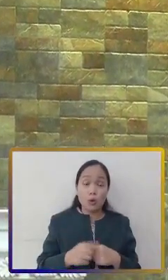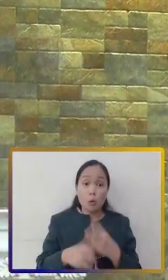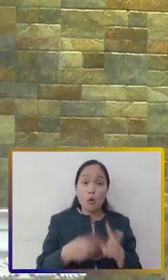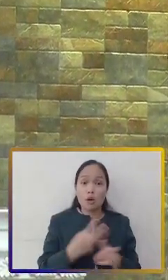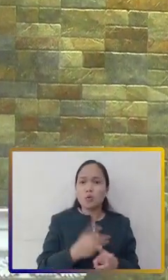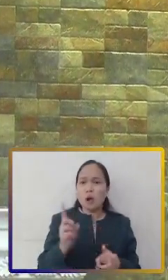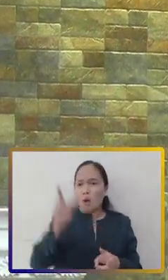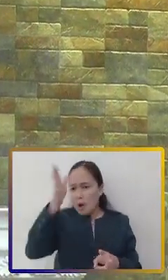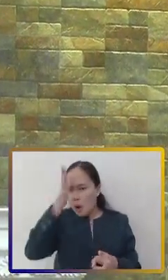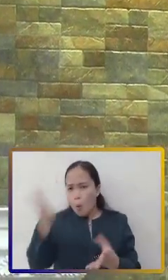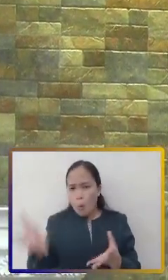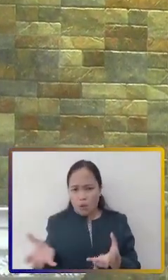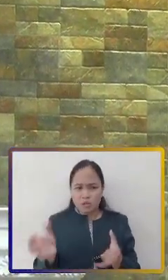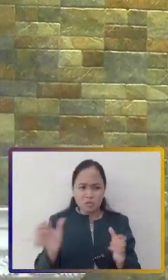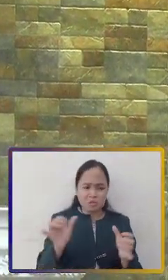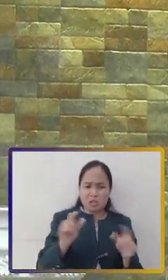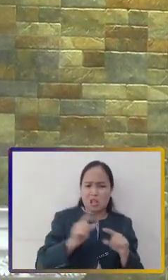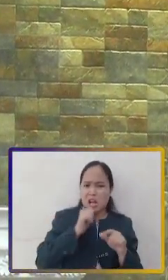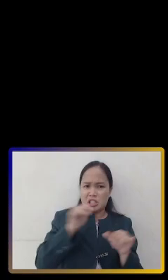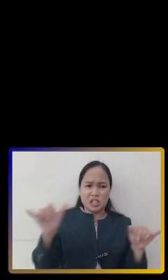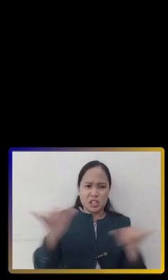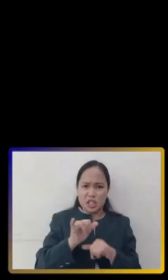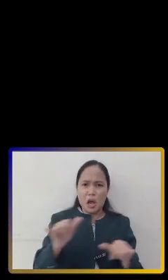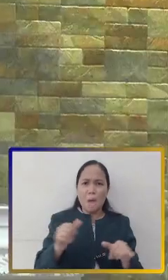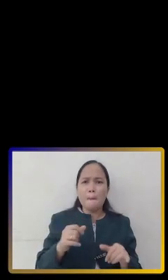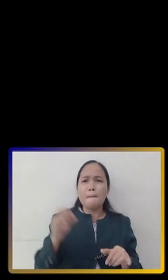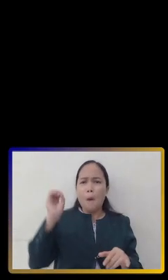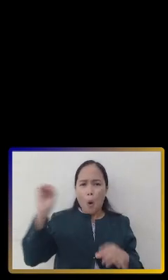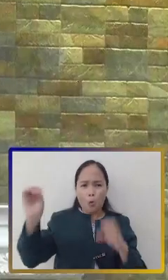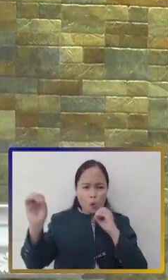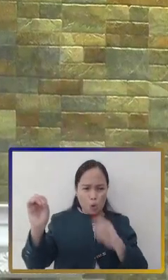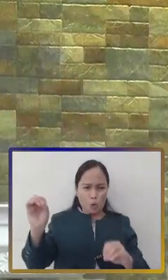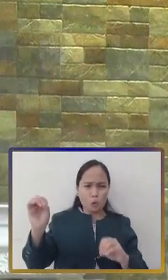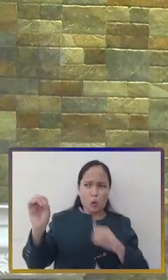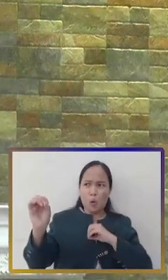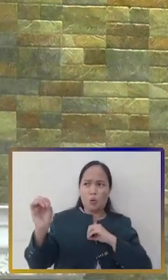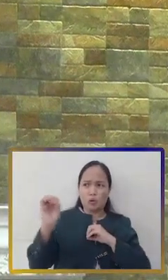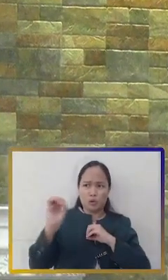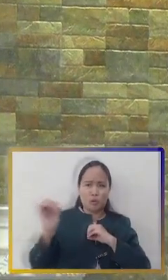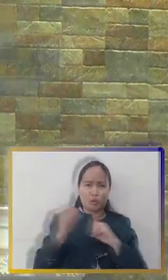iba rin yung gusto ng nanay, iba rin yung... Kanya-kanyang gusto, yan ang kamunduhan.